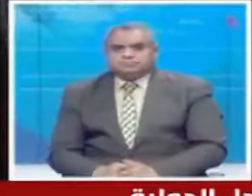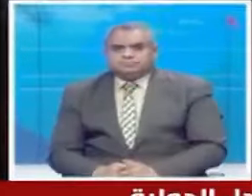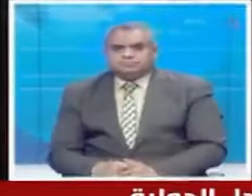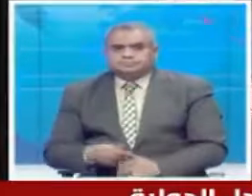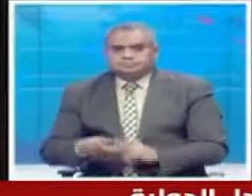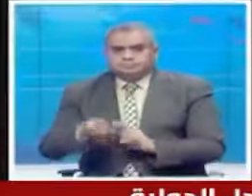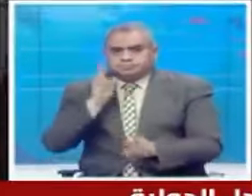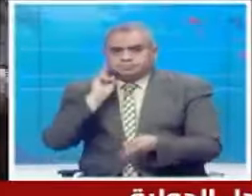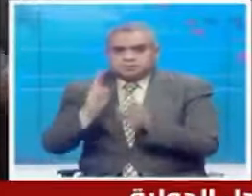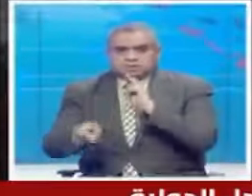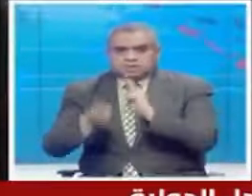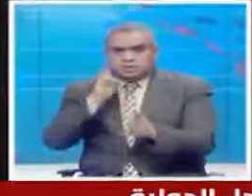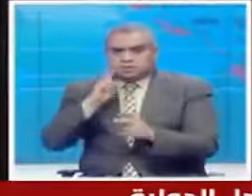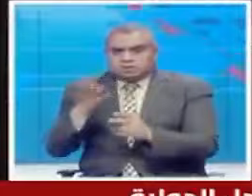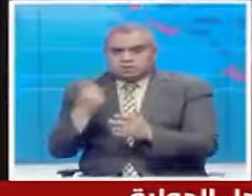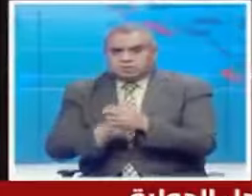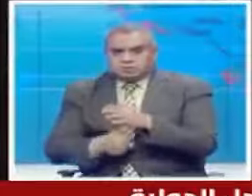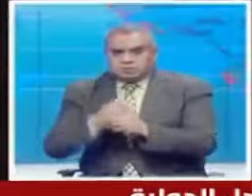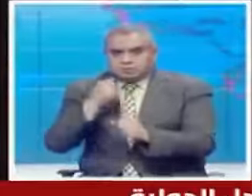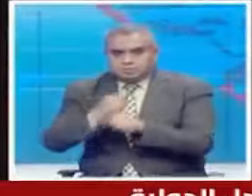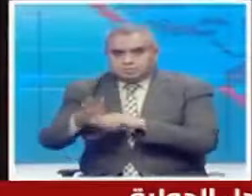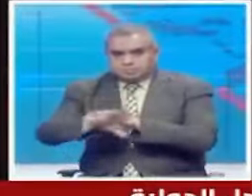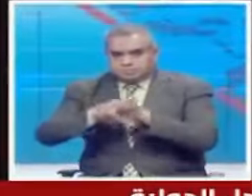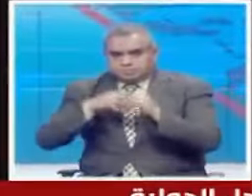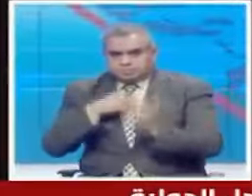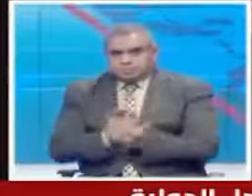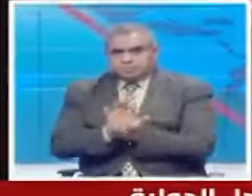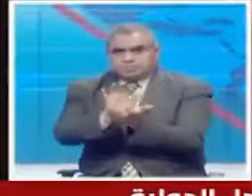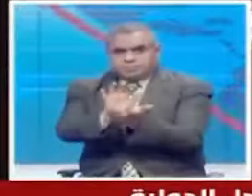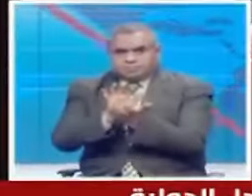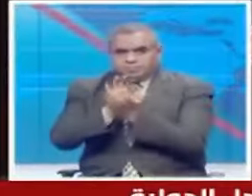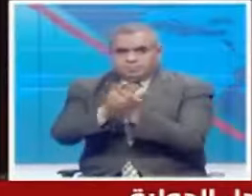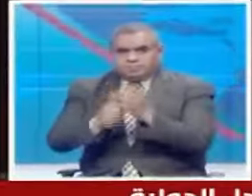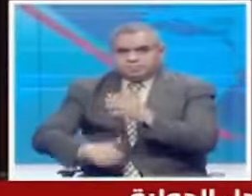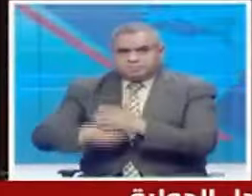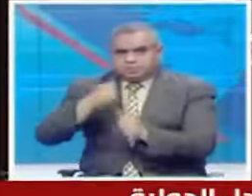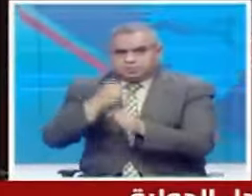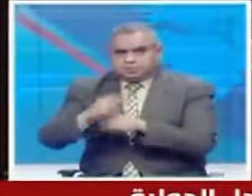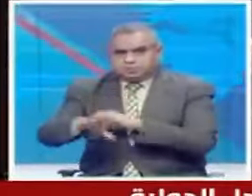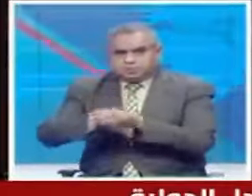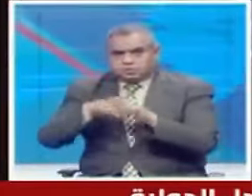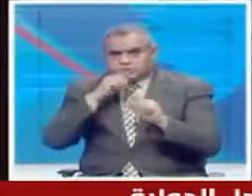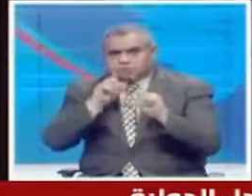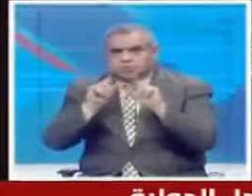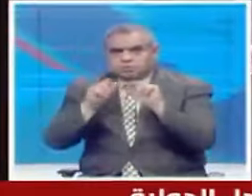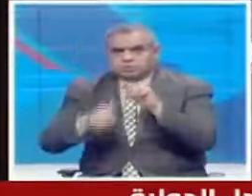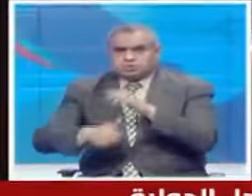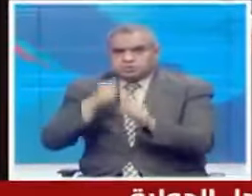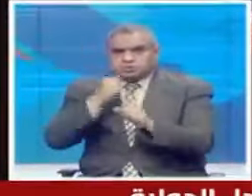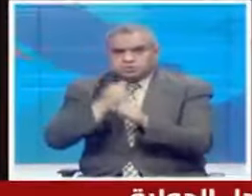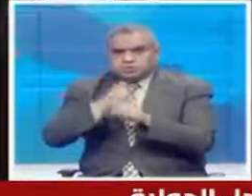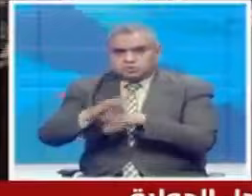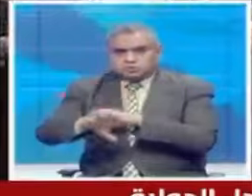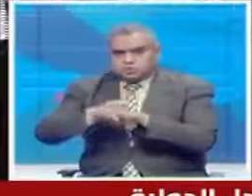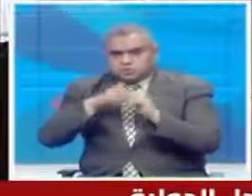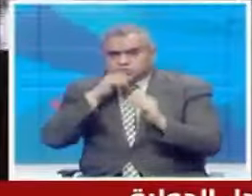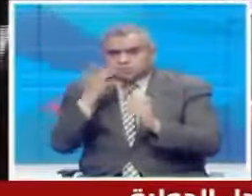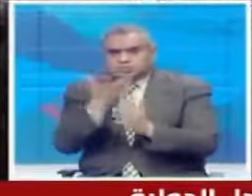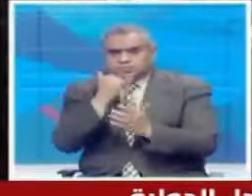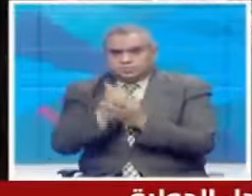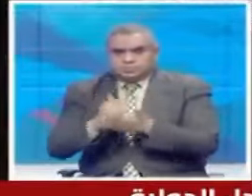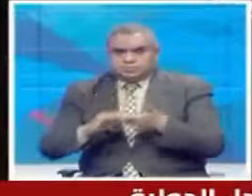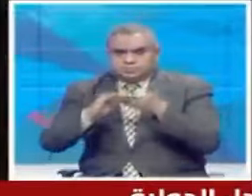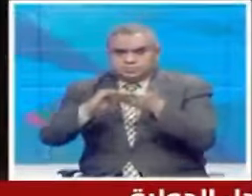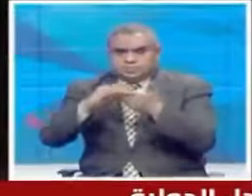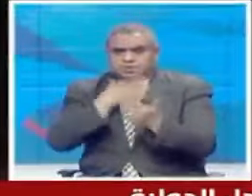احتفال نظمته جامعة المنصورة لتكريم الفائزين بجوائز التميز في دورتها الثانية المنبثقة